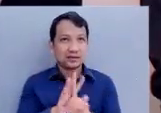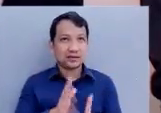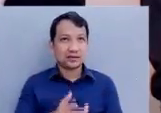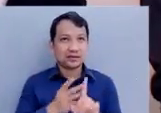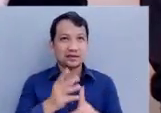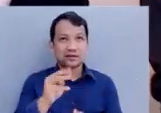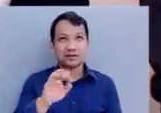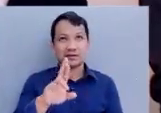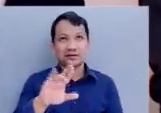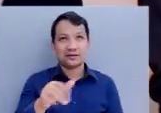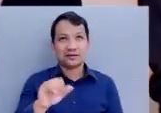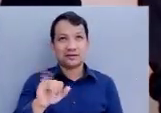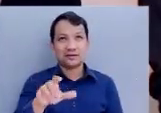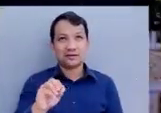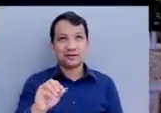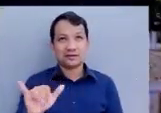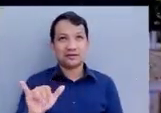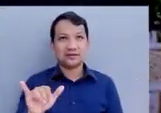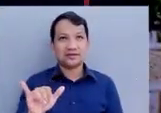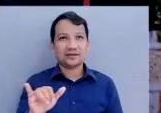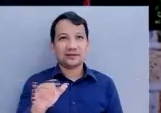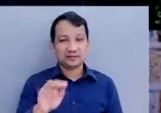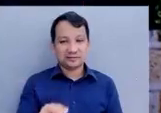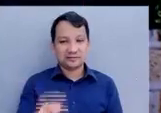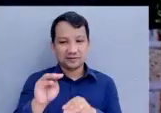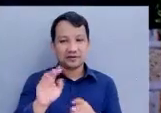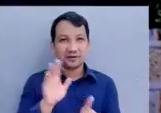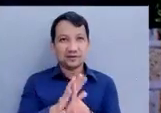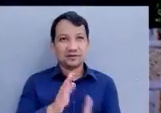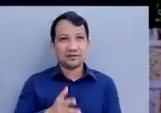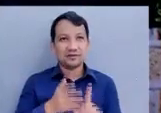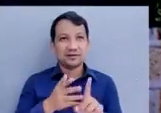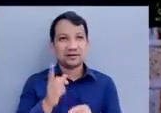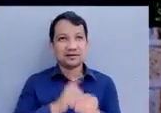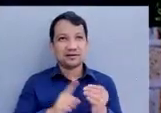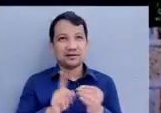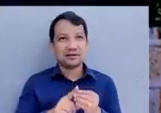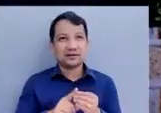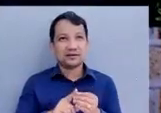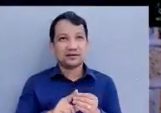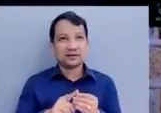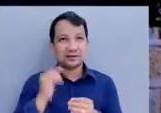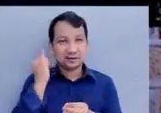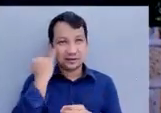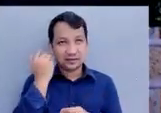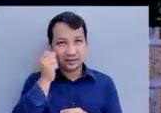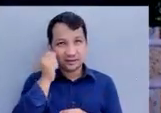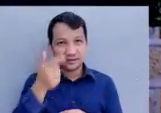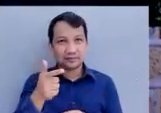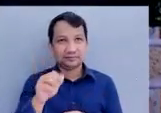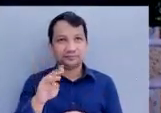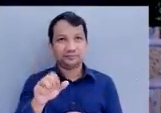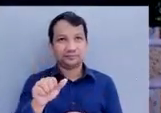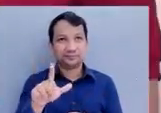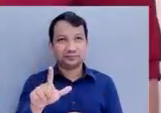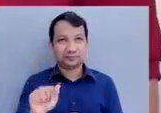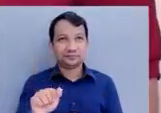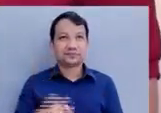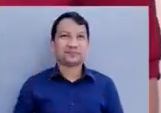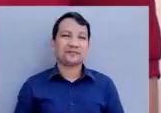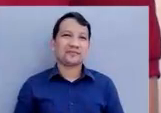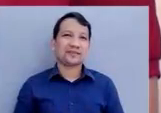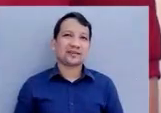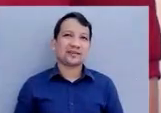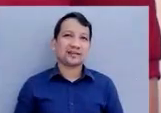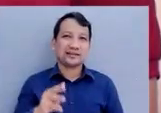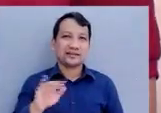Mary J restaurant sa Malabon at para ibida Mulan narito si James gamilla ang may-ari ng Mary J restaurant